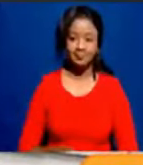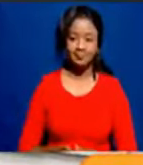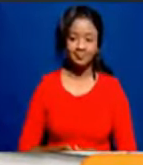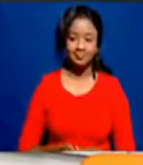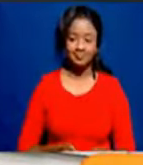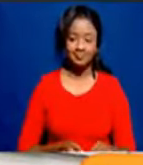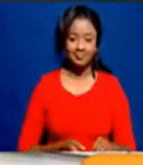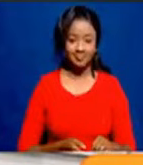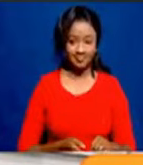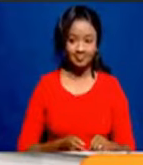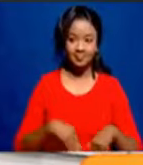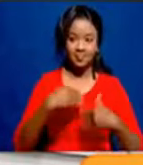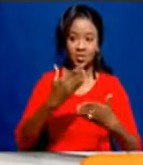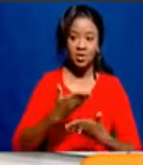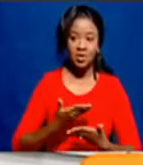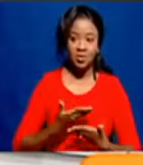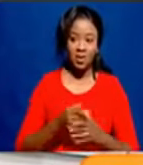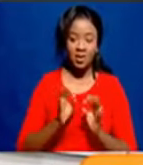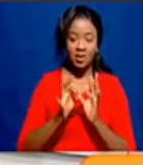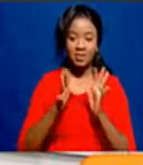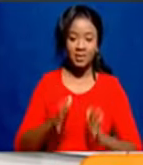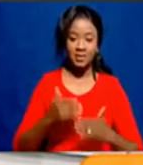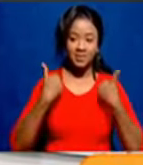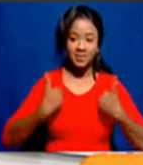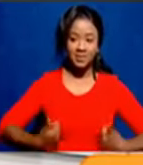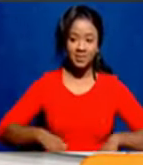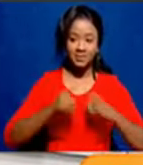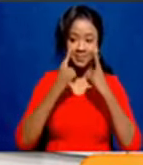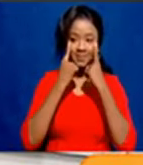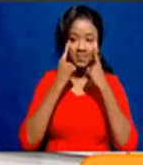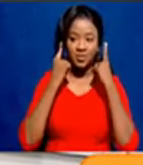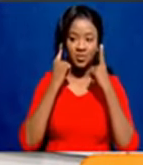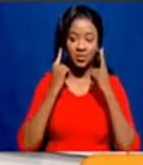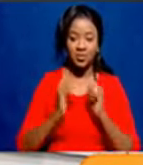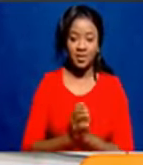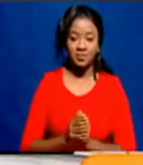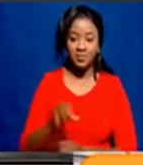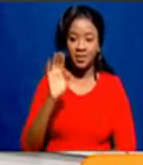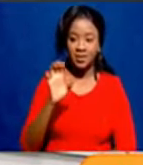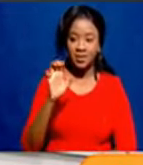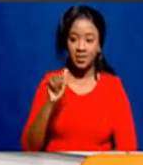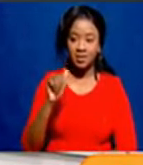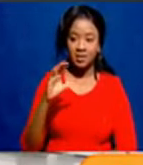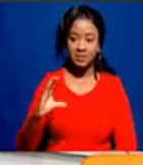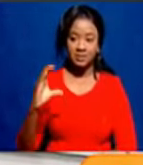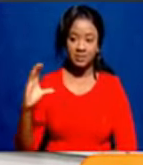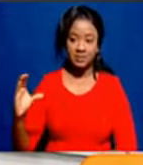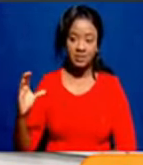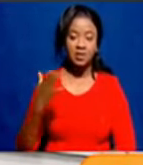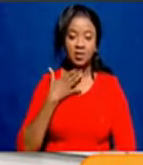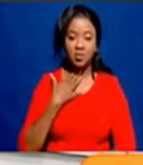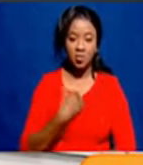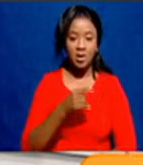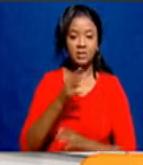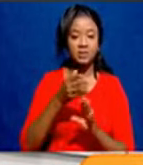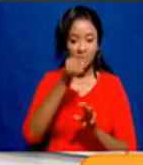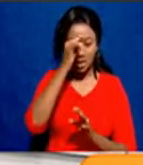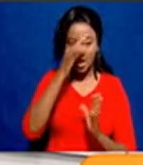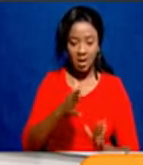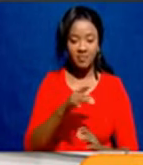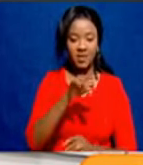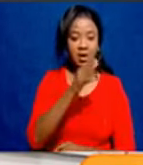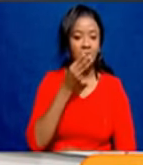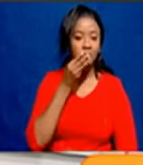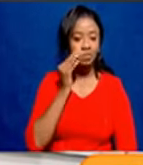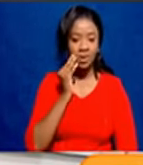Naam, karibu mwenzetu ni Ulanzale, tayari kwa taarifa hizi kwa ishara. Naam, tume ya maadili na kupambana na ufisadi na mtaka aliyekuwa gavana wa Kakamega